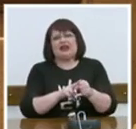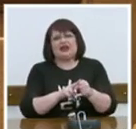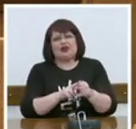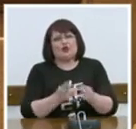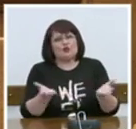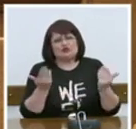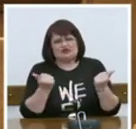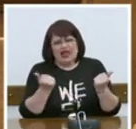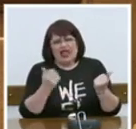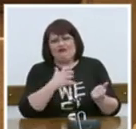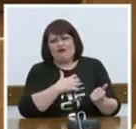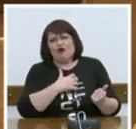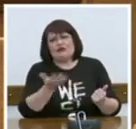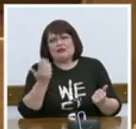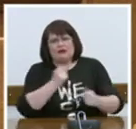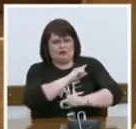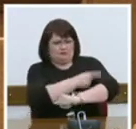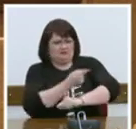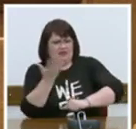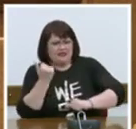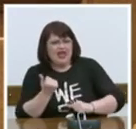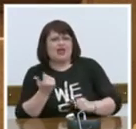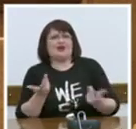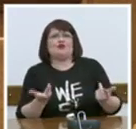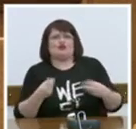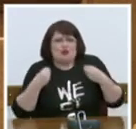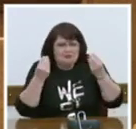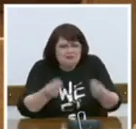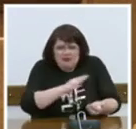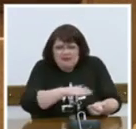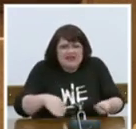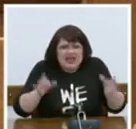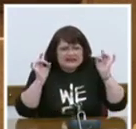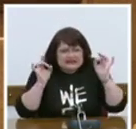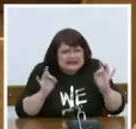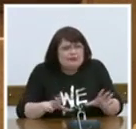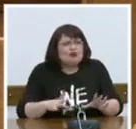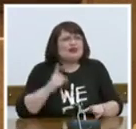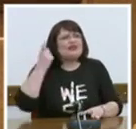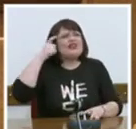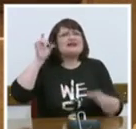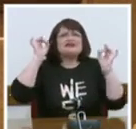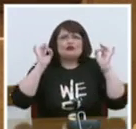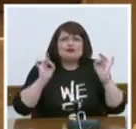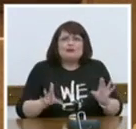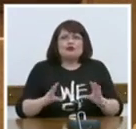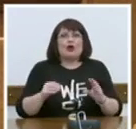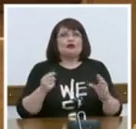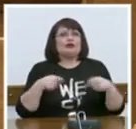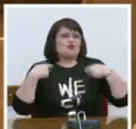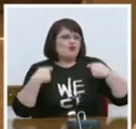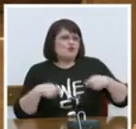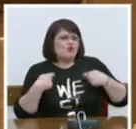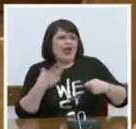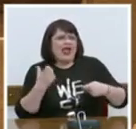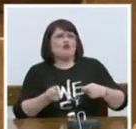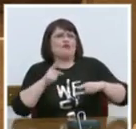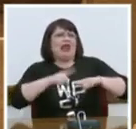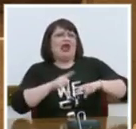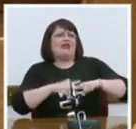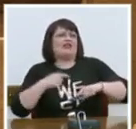εφόδια, χωρίς πολιτισμικό υπόβαθρο, χωρίς επίγνωση της πλούσιας κληρονομιάς μας. Αυτό το σχολείο